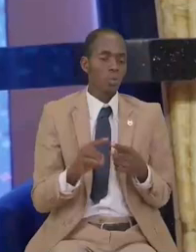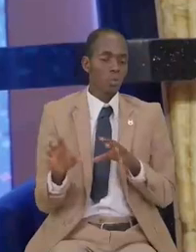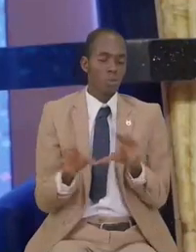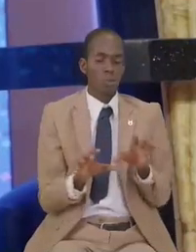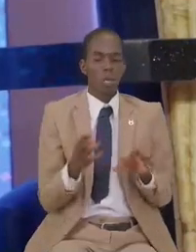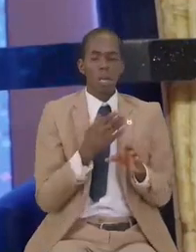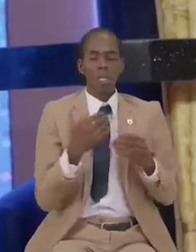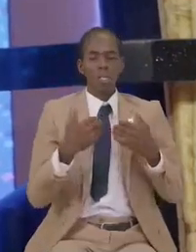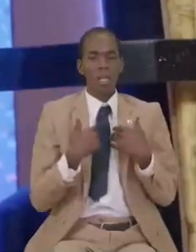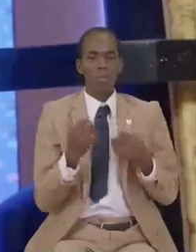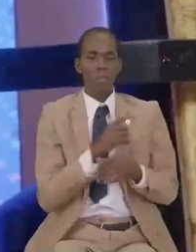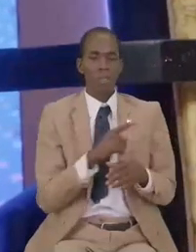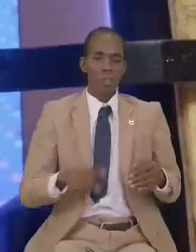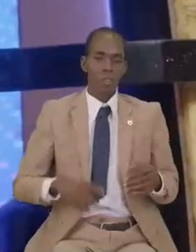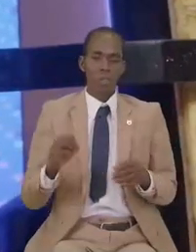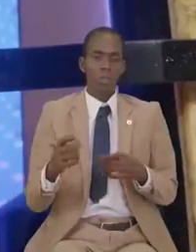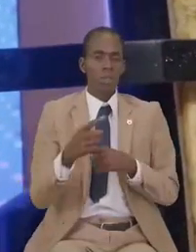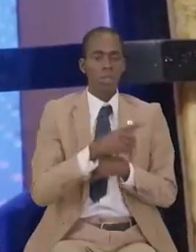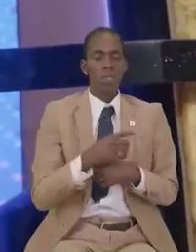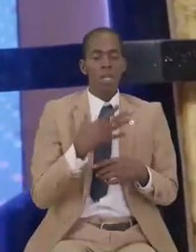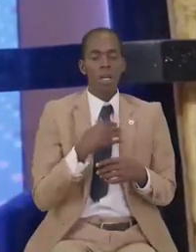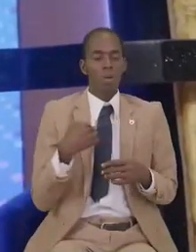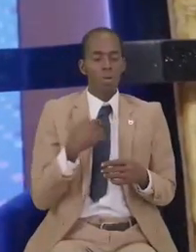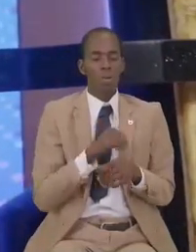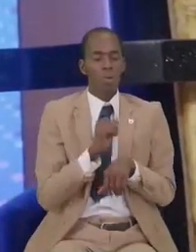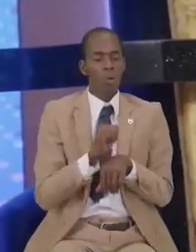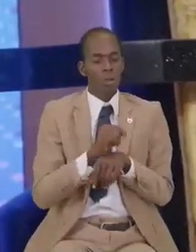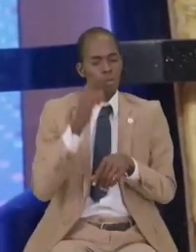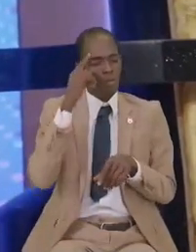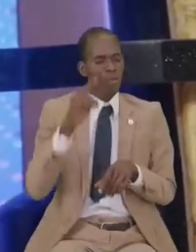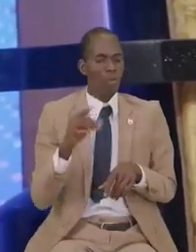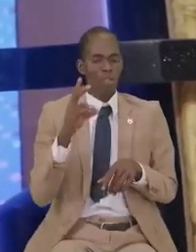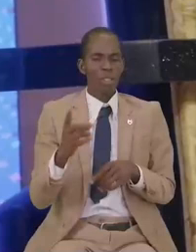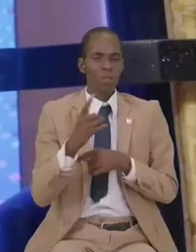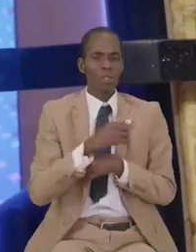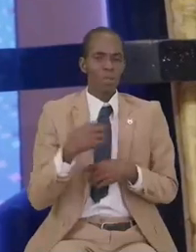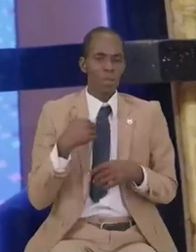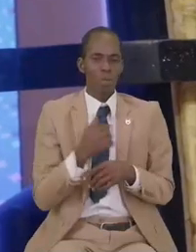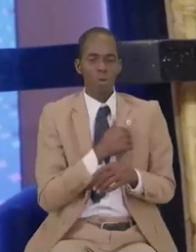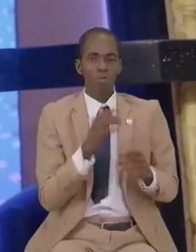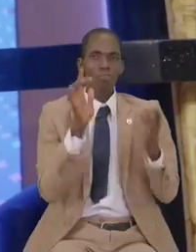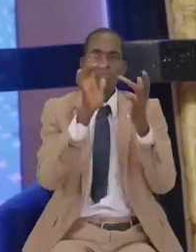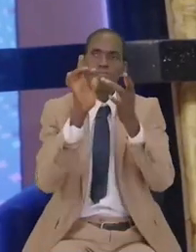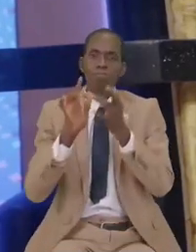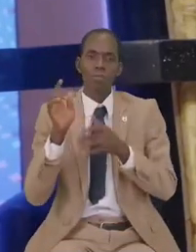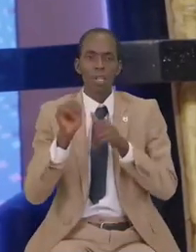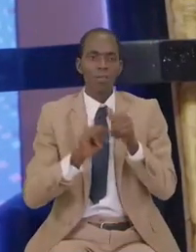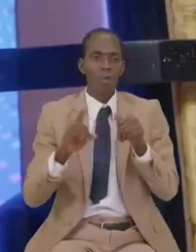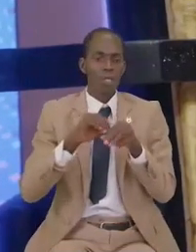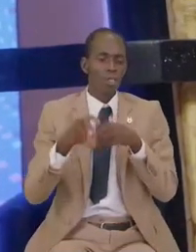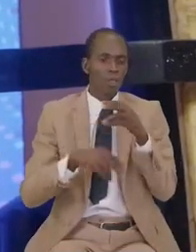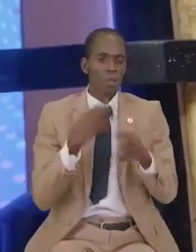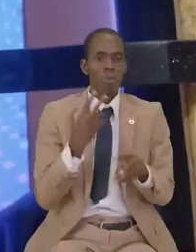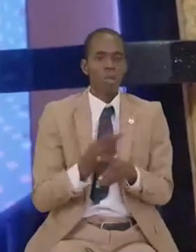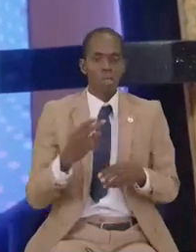Seigneur? On travaille 6 jours et le 7e jour, nous adorons le Seigneur. On lit la Bible, nous nous réveillons,